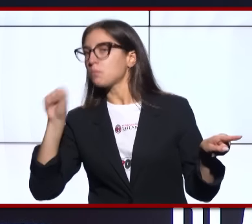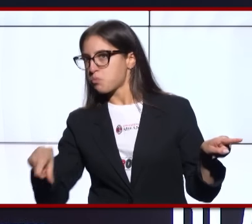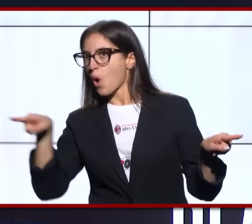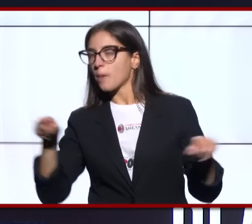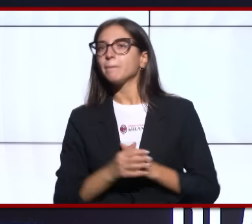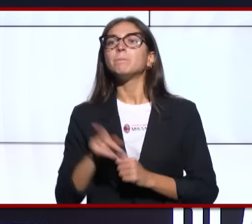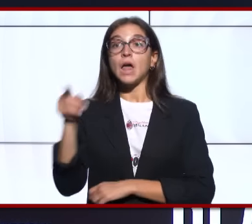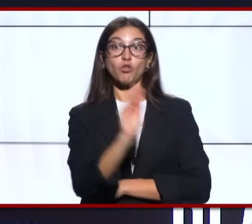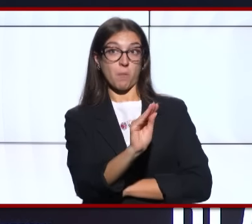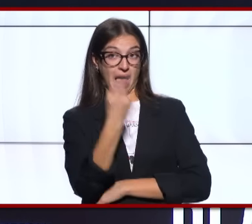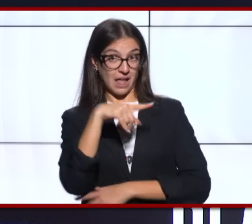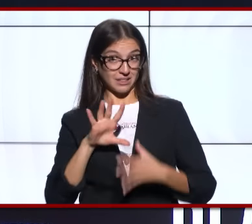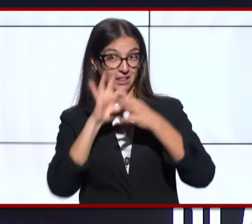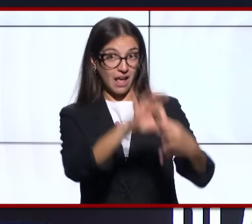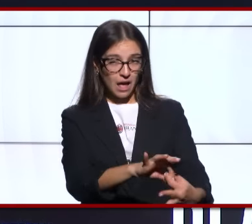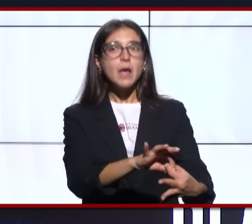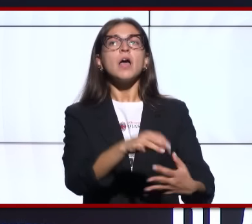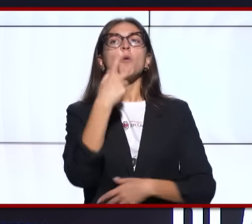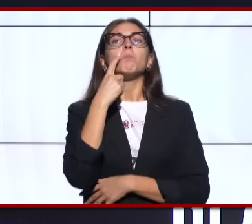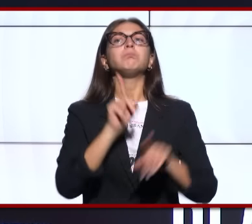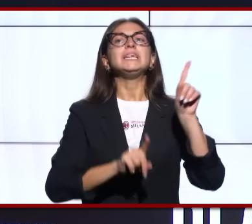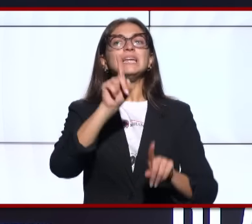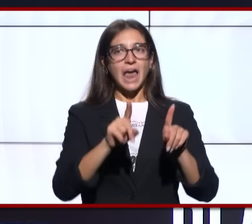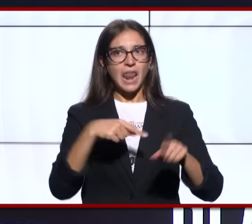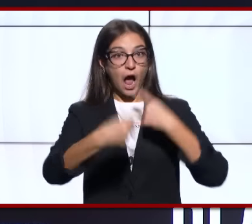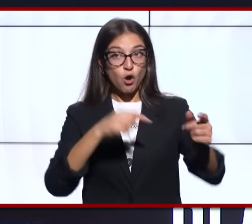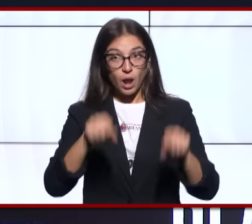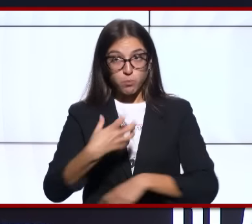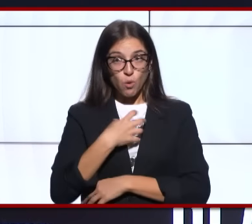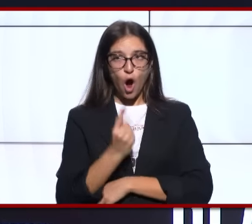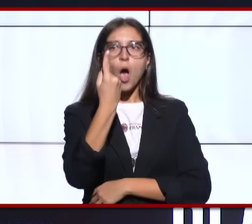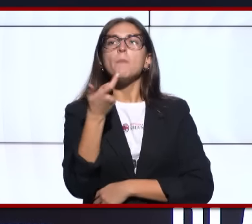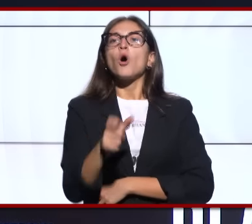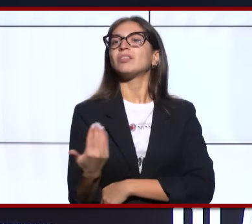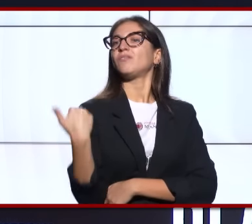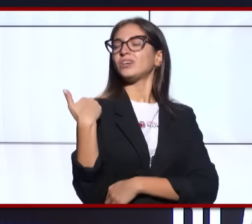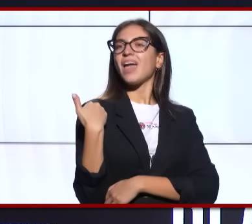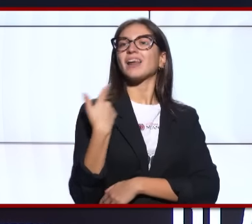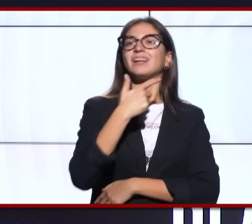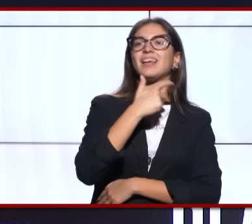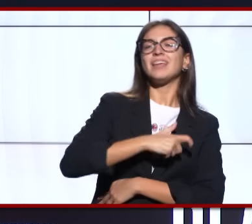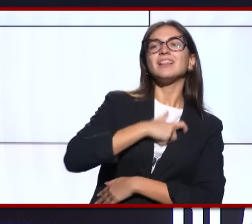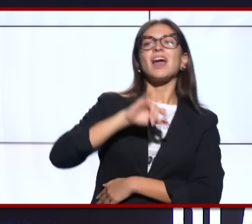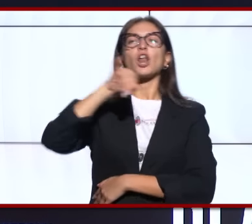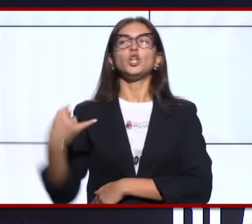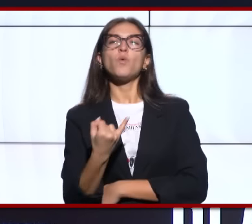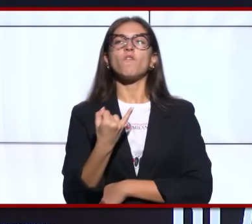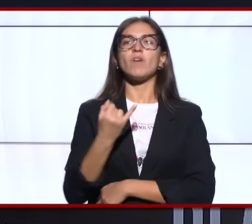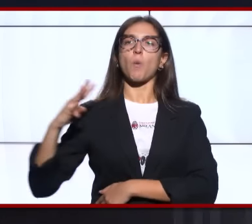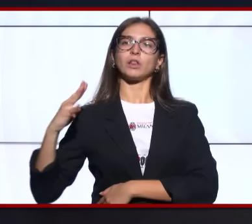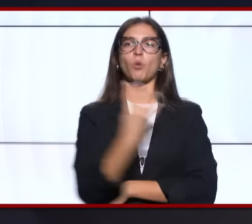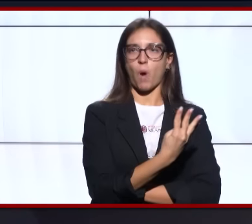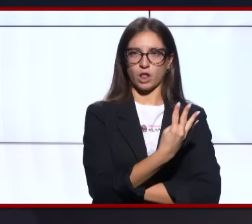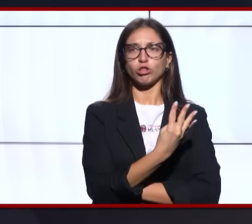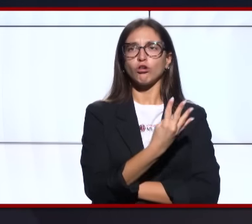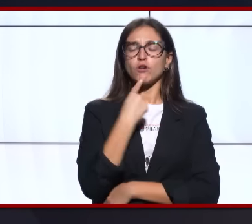discorso scudetto mi spiego dopo il 4-4 di ieri sera tra Inter e Juve si è detto Napoli gode Insomma è